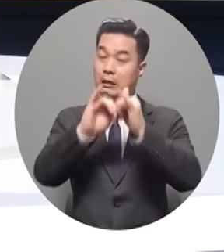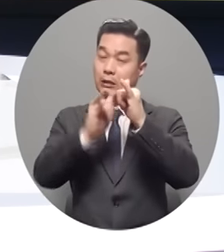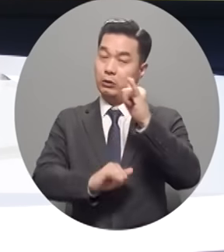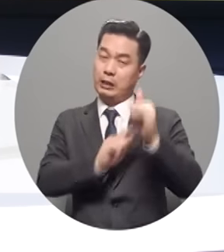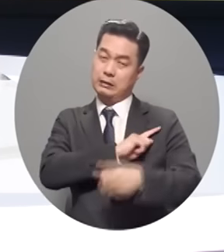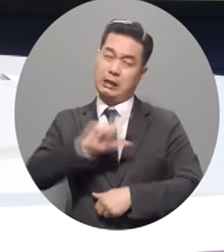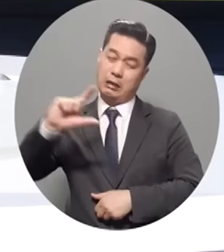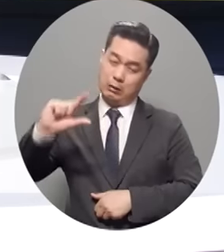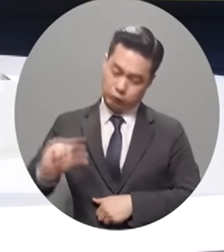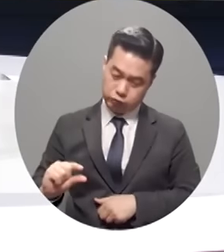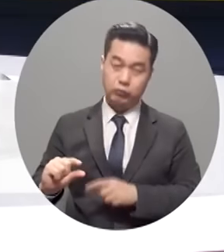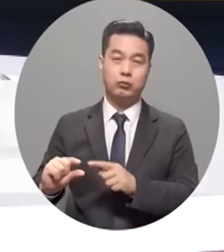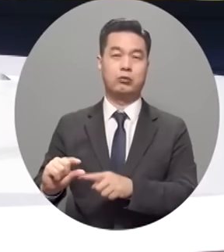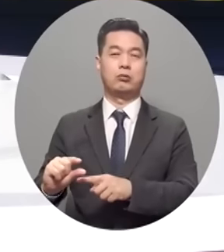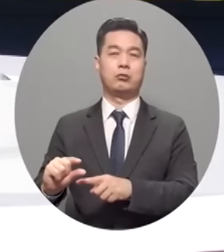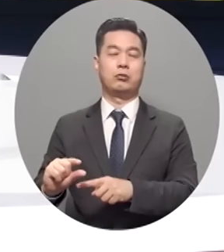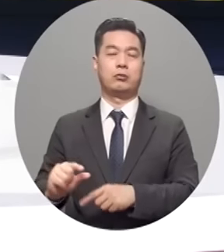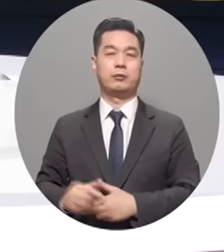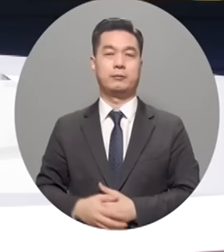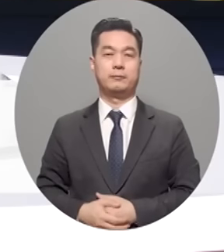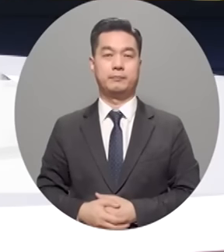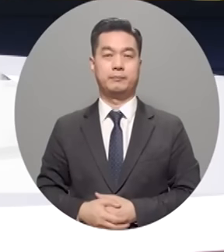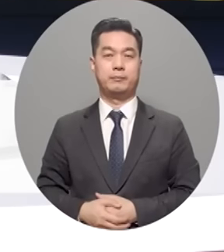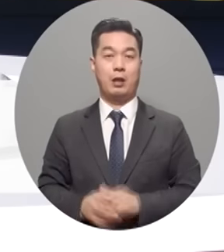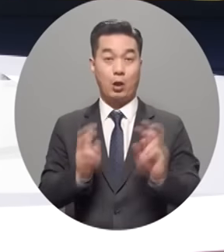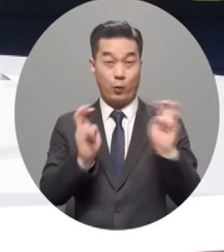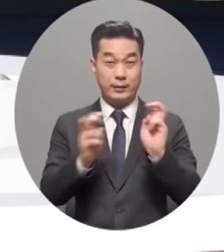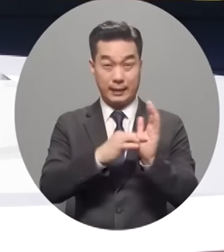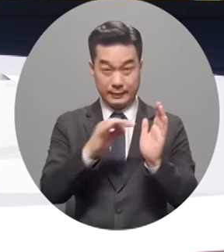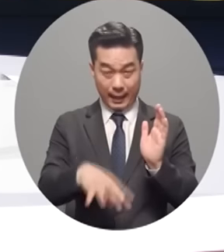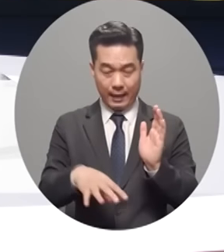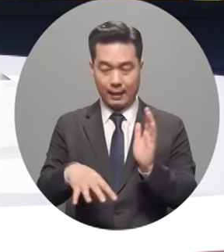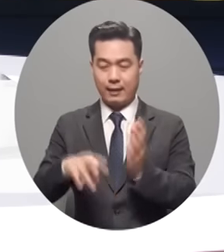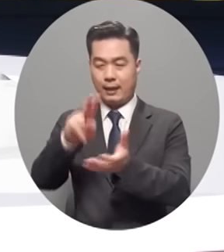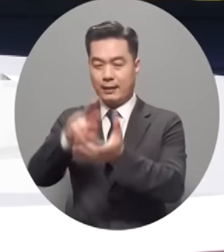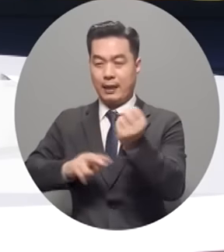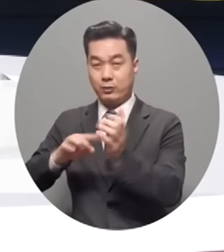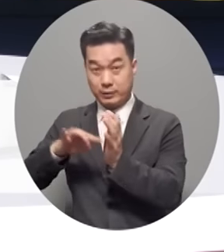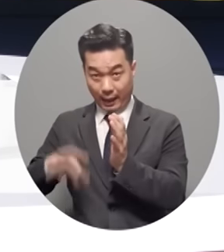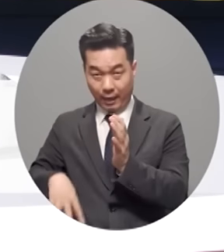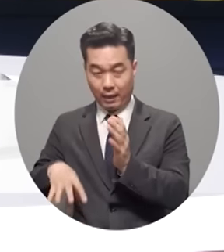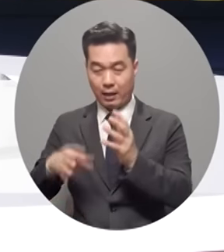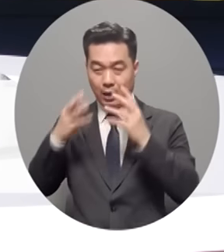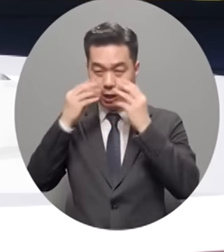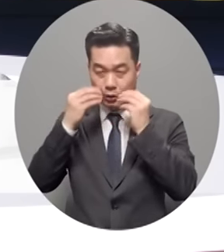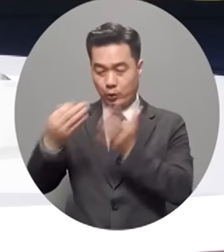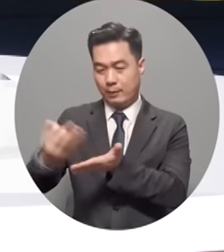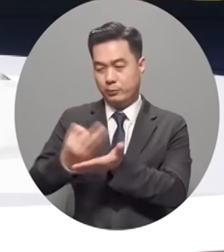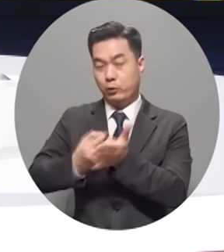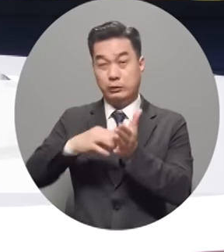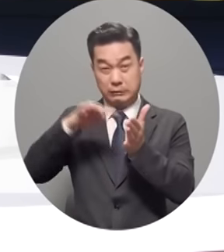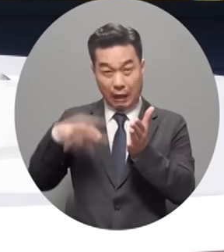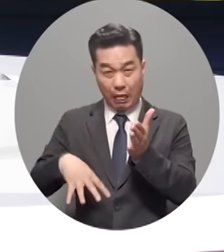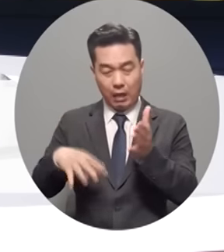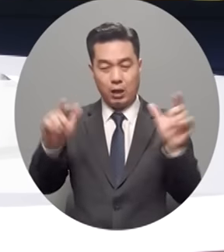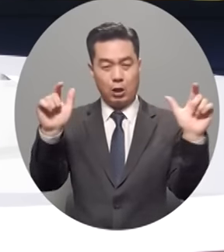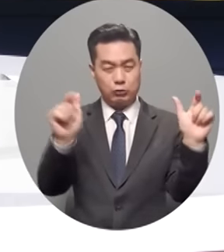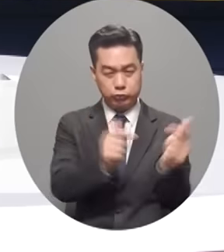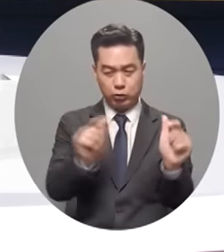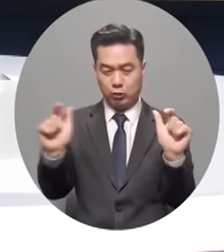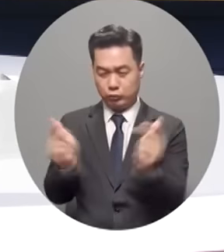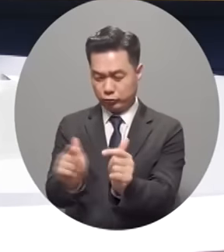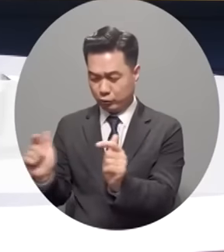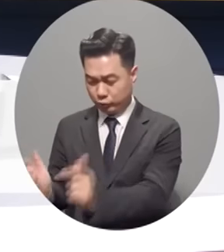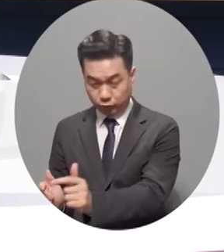규모의 세수 펑크 법인세 양도세 종합소득세 등에서 구멍이 컸습니다 정부는 올해도 각종